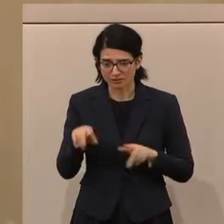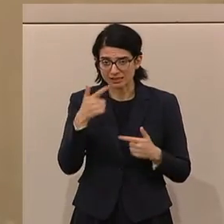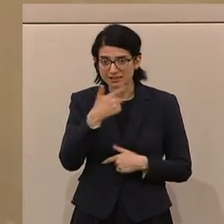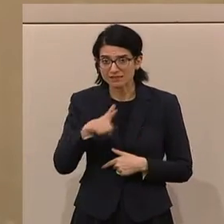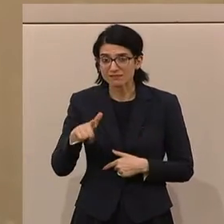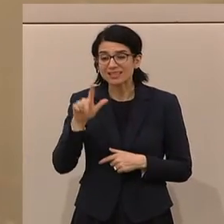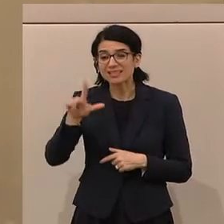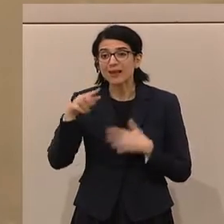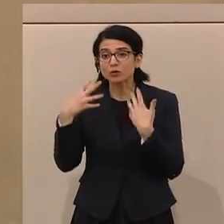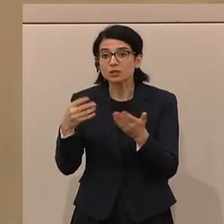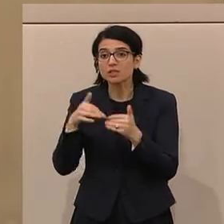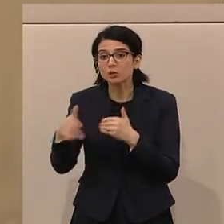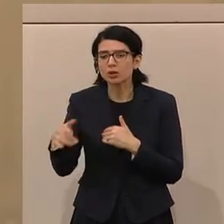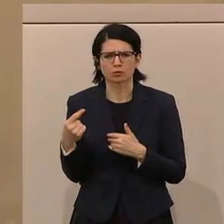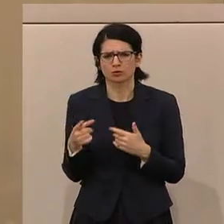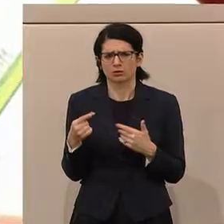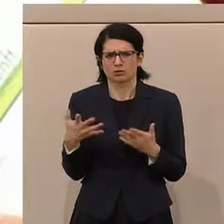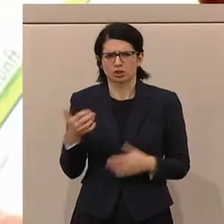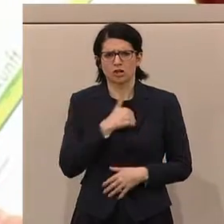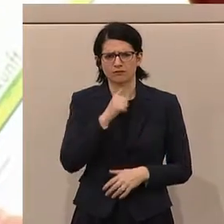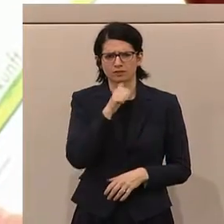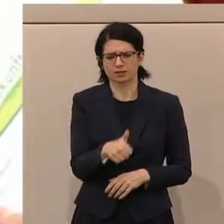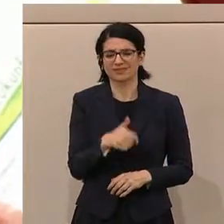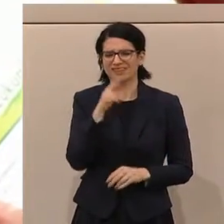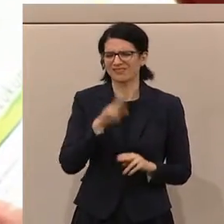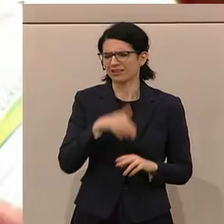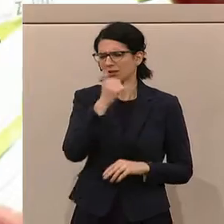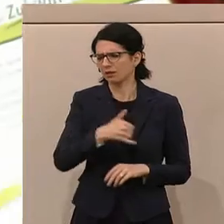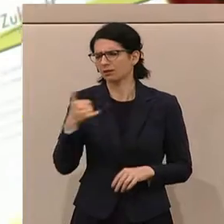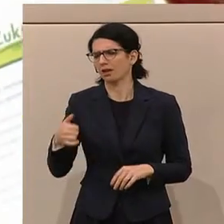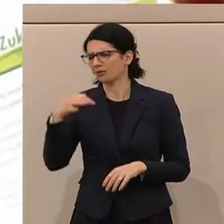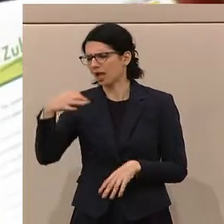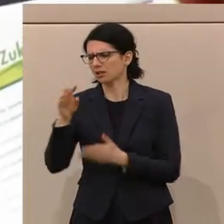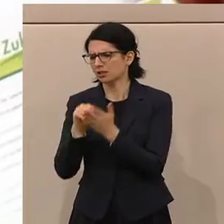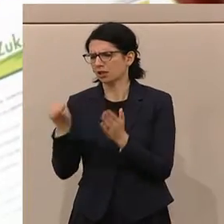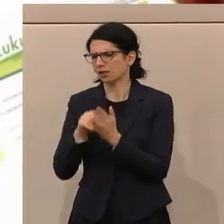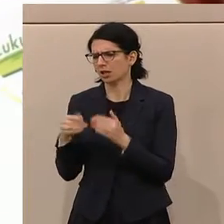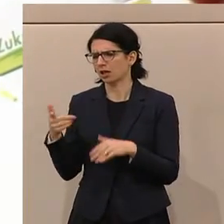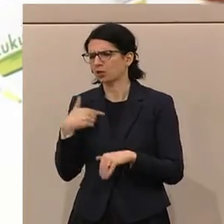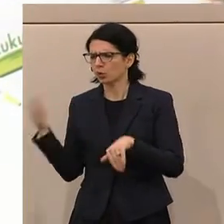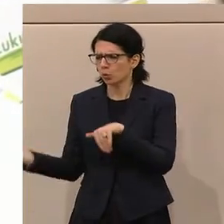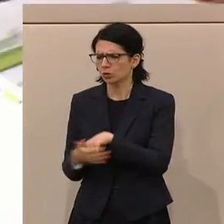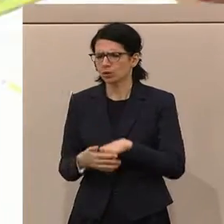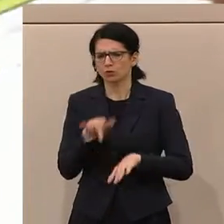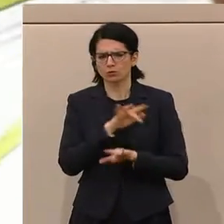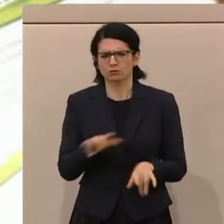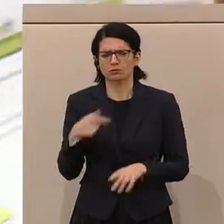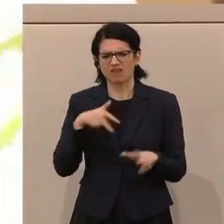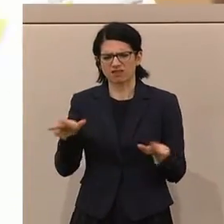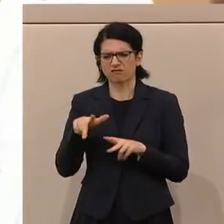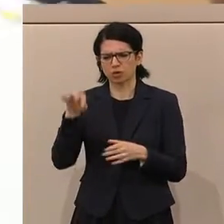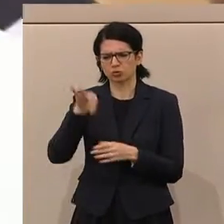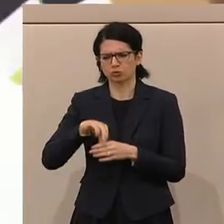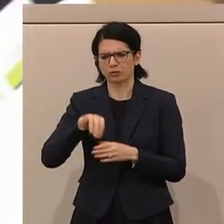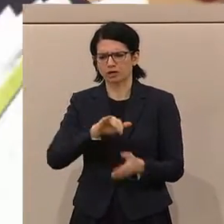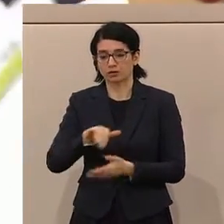92 Millionen. Das geht sich ja hinten und vorne nicht aus. Das heißt, wenn man jede einzelne Sekretärin auf die Straße stellt, wenn man die gesamte Verwaltung einspart, dann